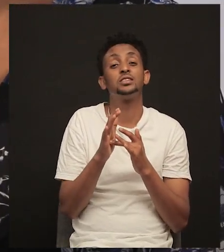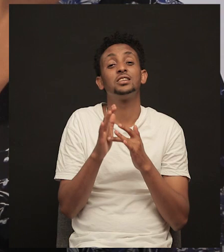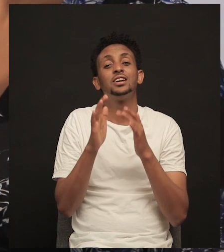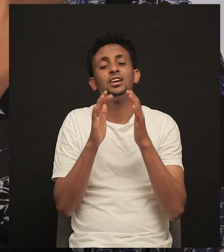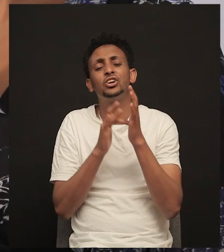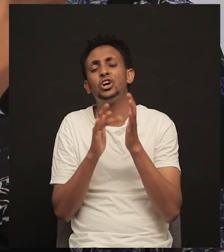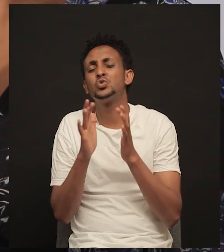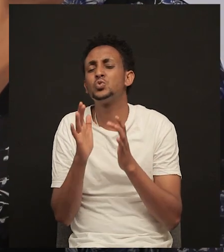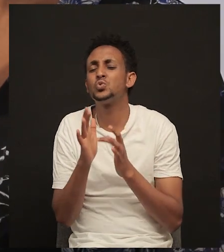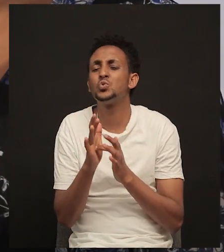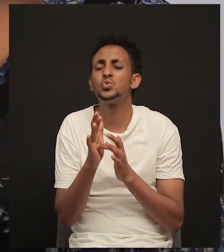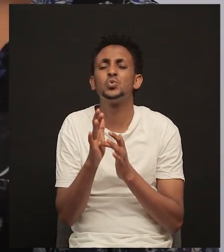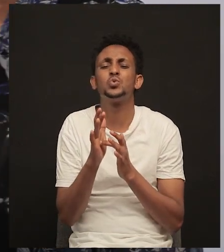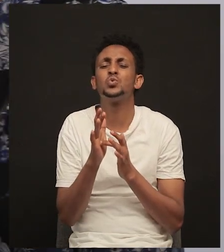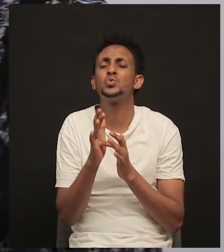ኢየሱስ